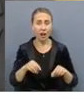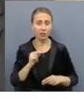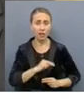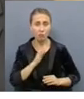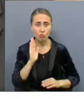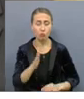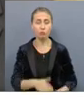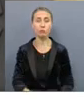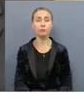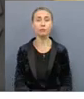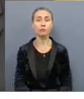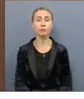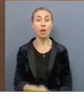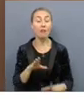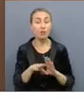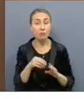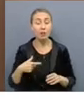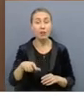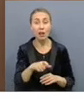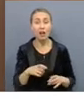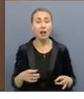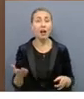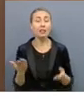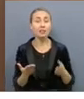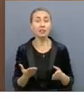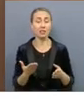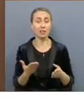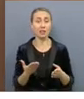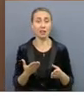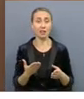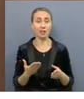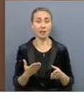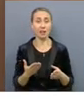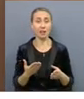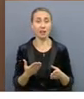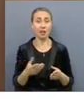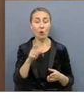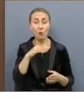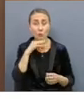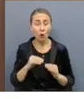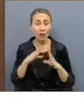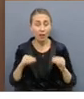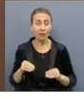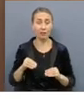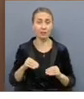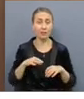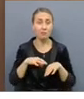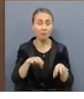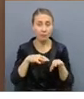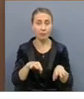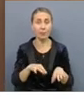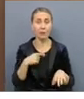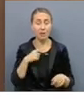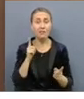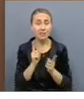Выбирайте дороги, а именно необходимые, где у нас плотность населения катается больше. Выберите. Асет, мы будем встречаться, раз в месяц с вами